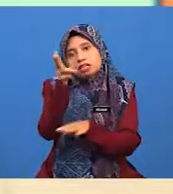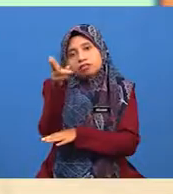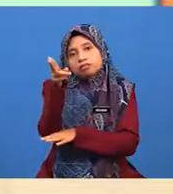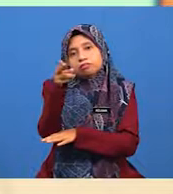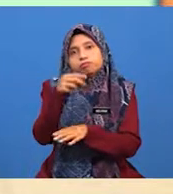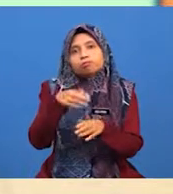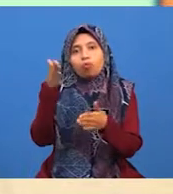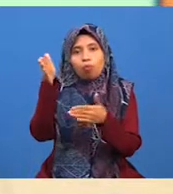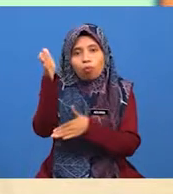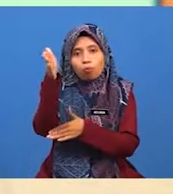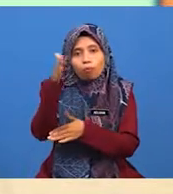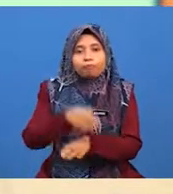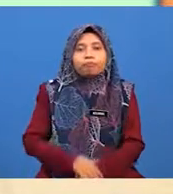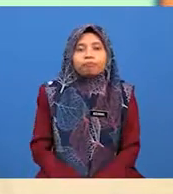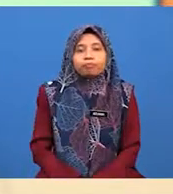Ha,